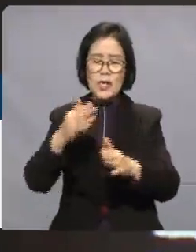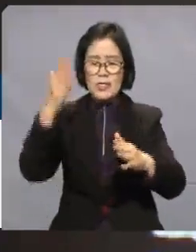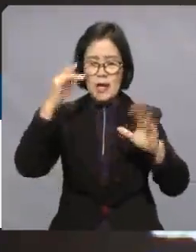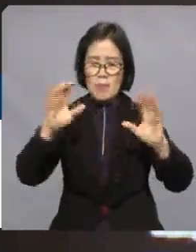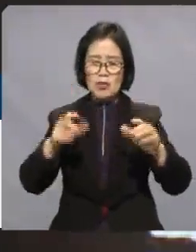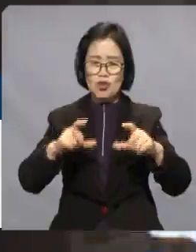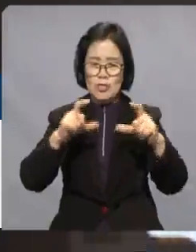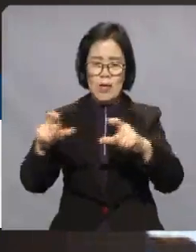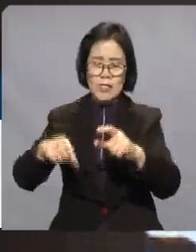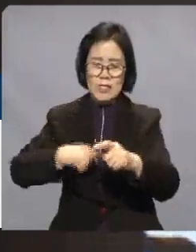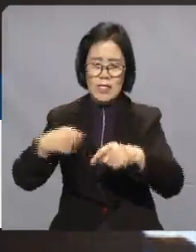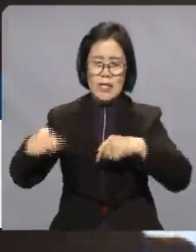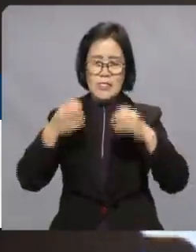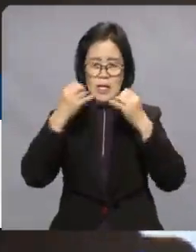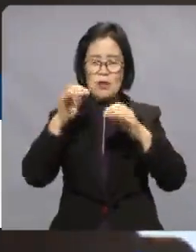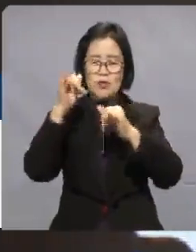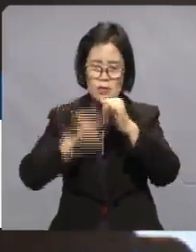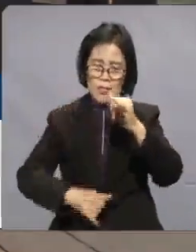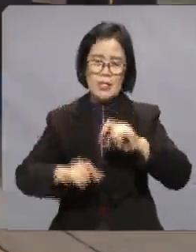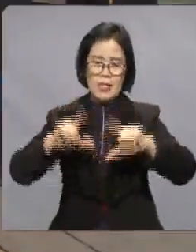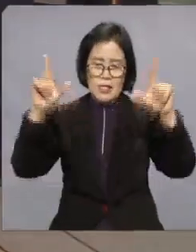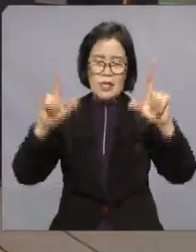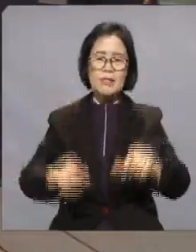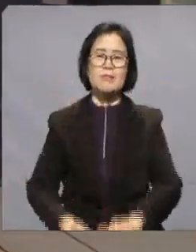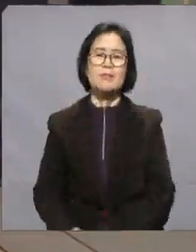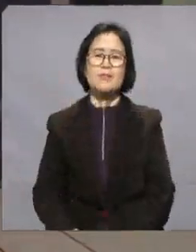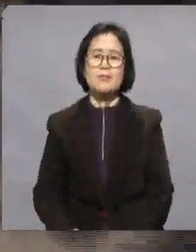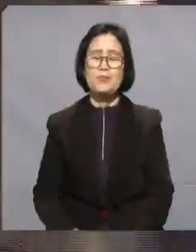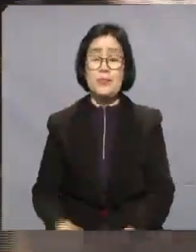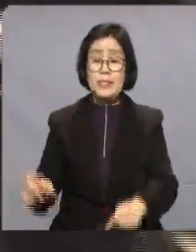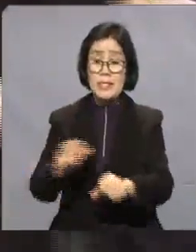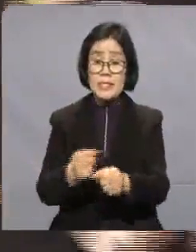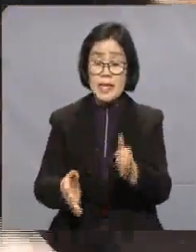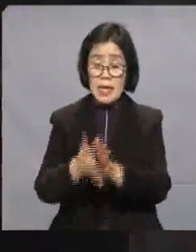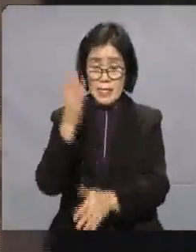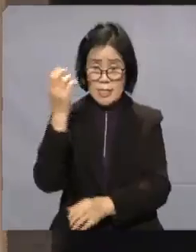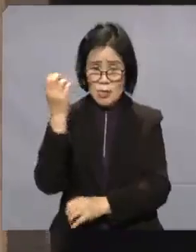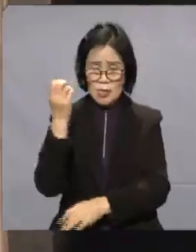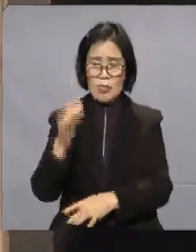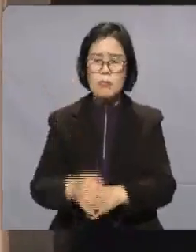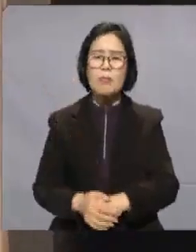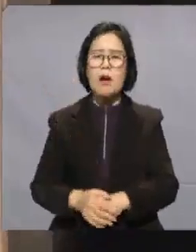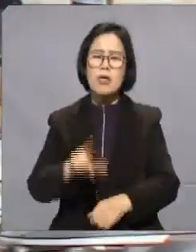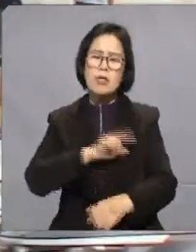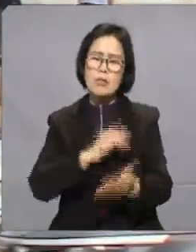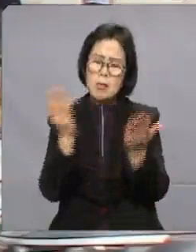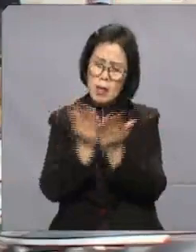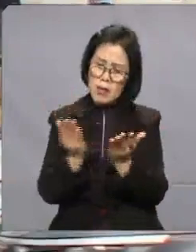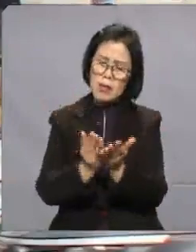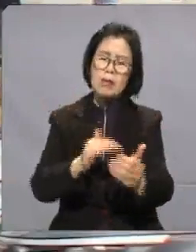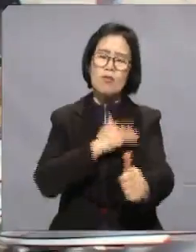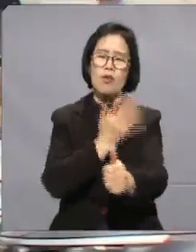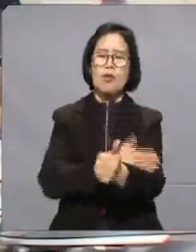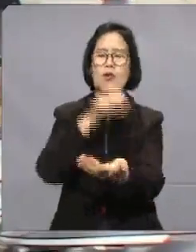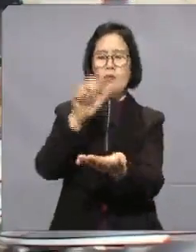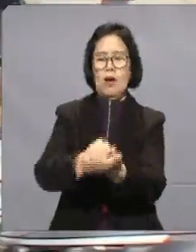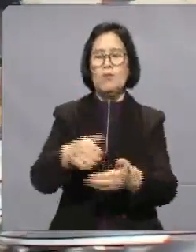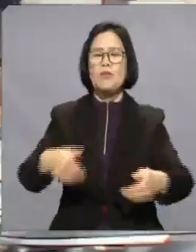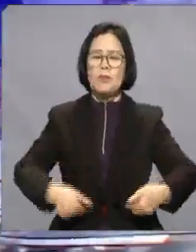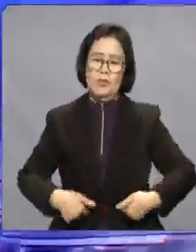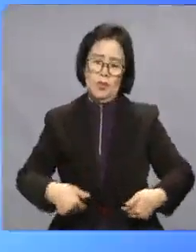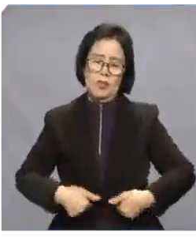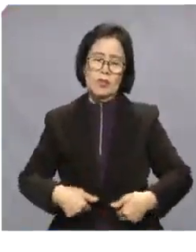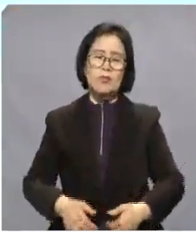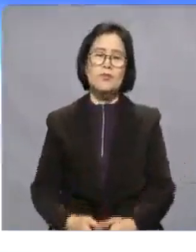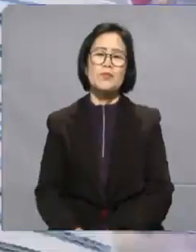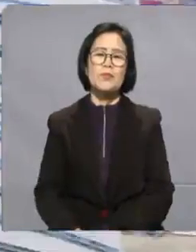지방자치의 새로운 역사를 쓰는 날입니다. 특례시 원년을 보냈지만 이름에 걸맞는 권한이 확보돼야 한다는 지적은